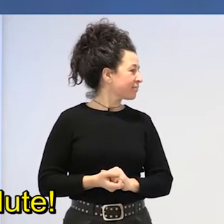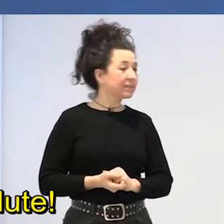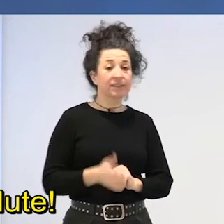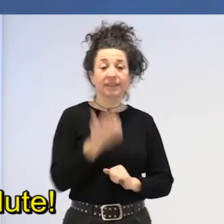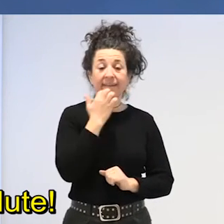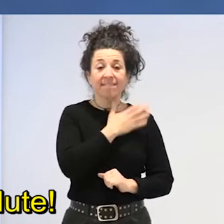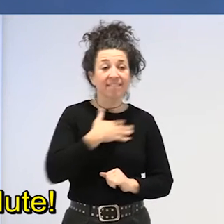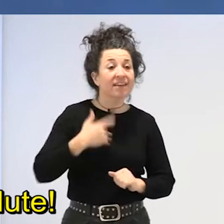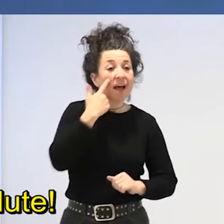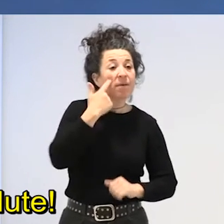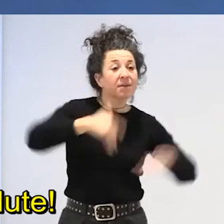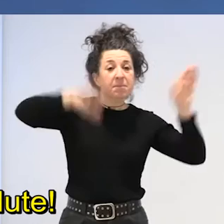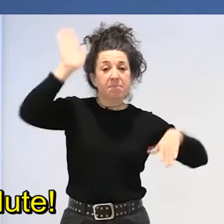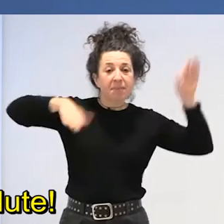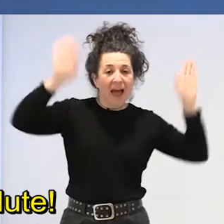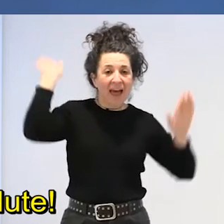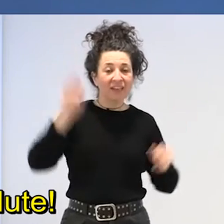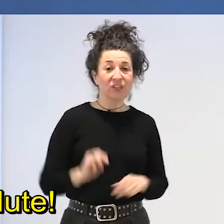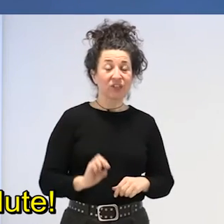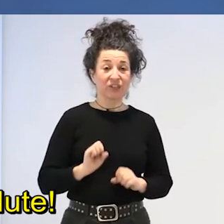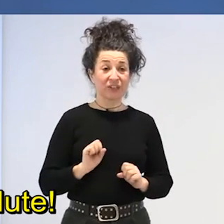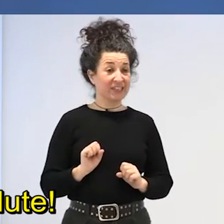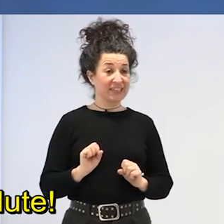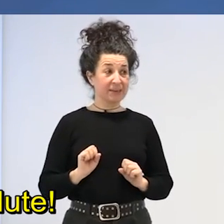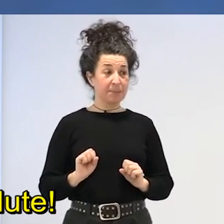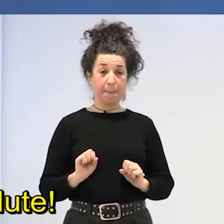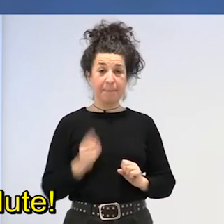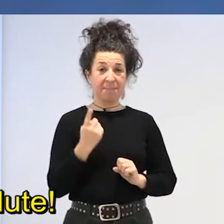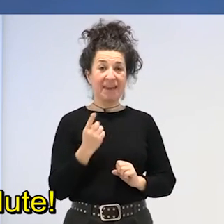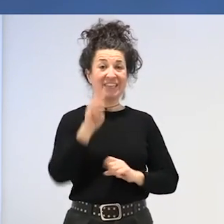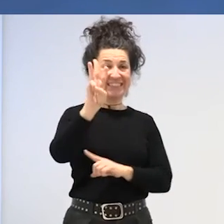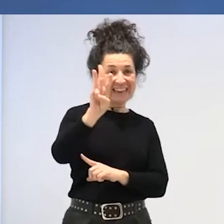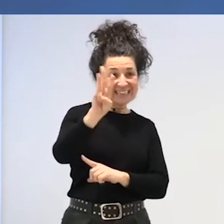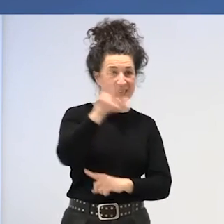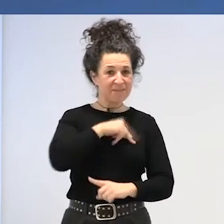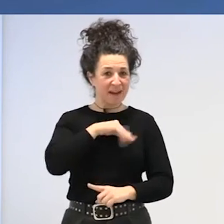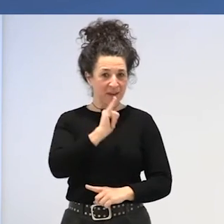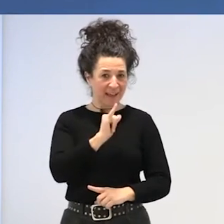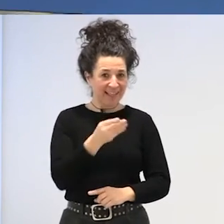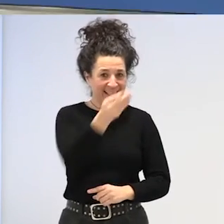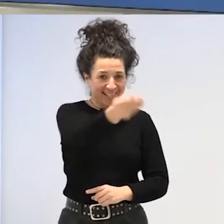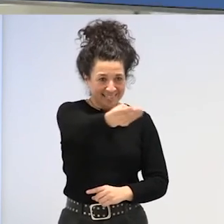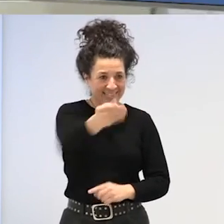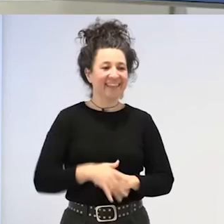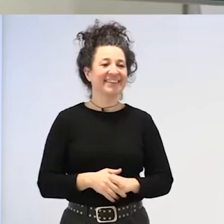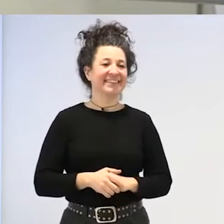Beraz, hori ezko horiek, irulenengoek saria izango dutela,